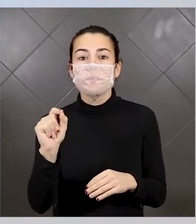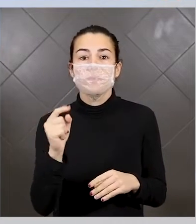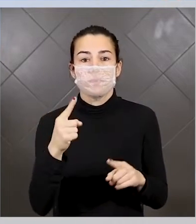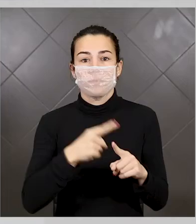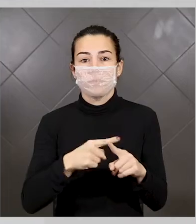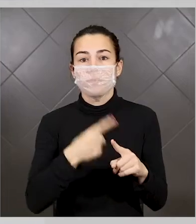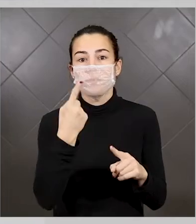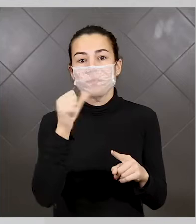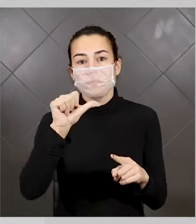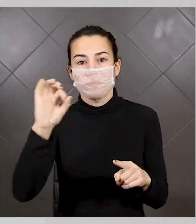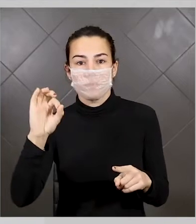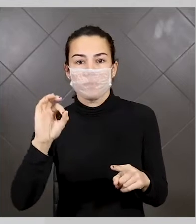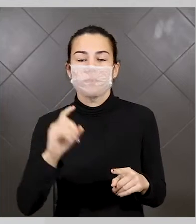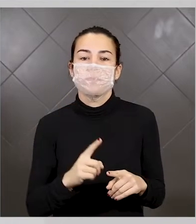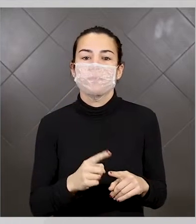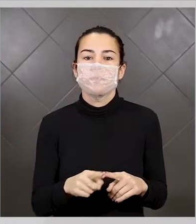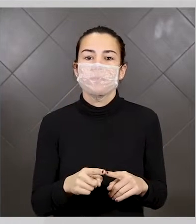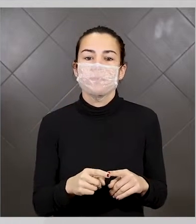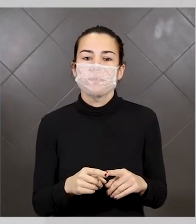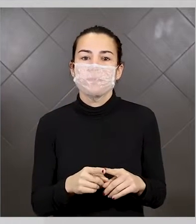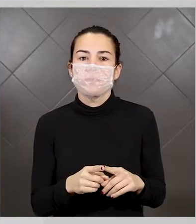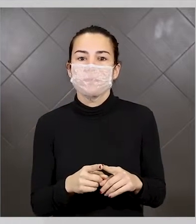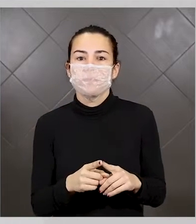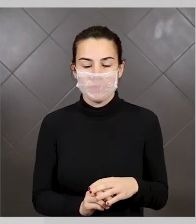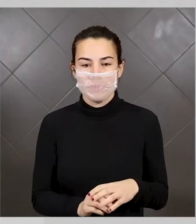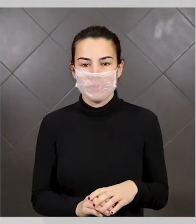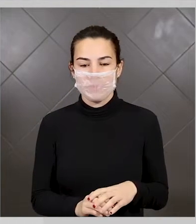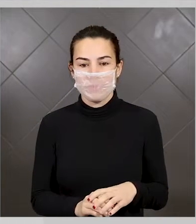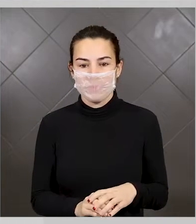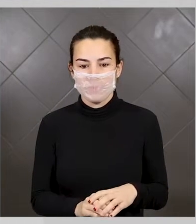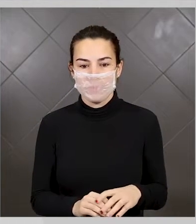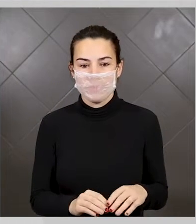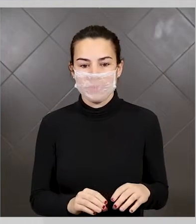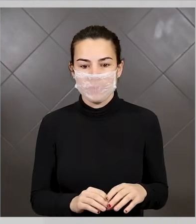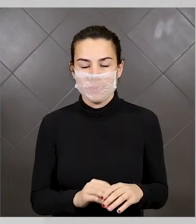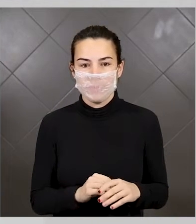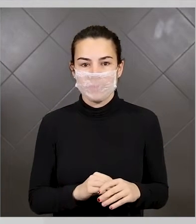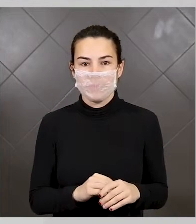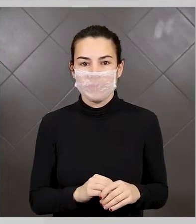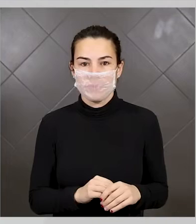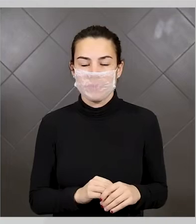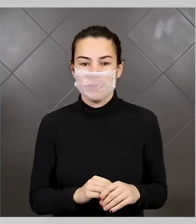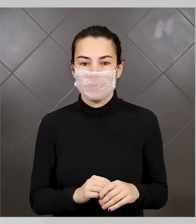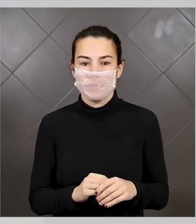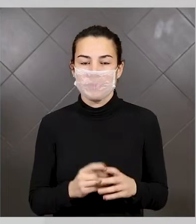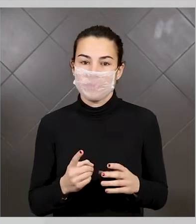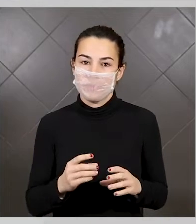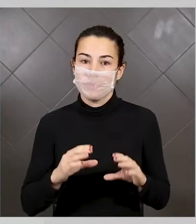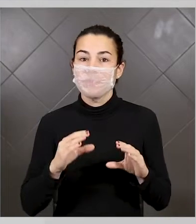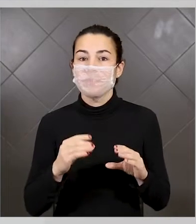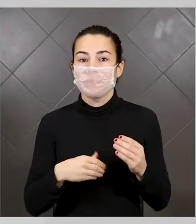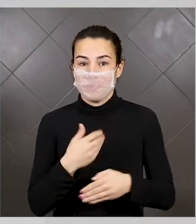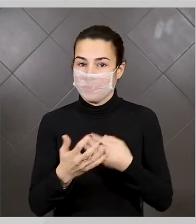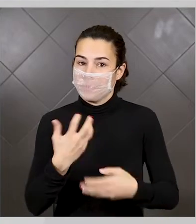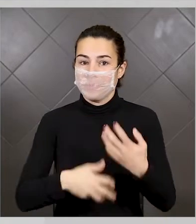160. Una vegada tenim les ametlles seques, el que fem és barrejar un quilo de ametlles i